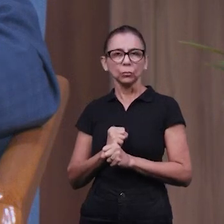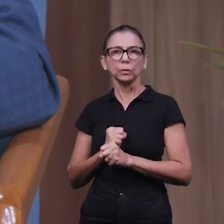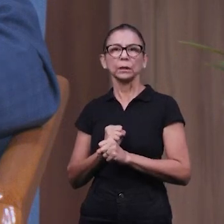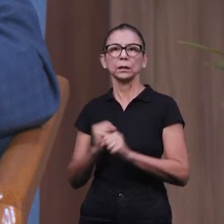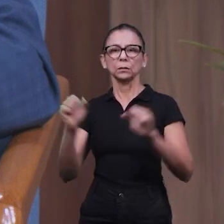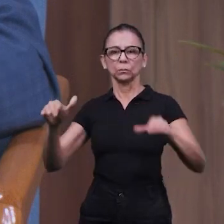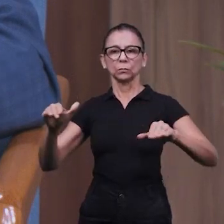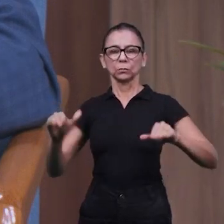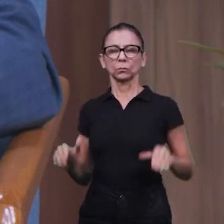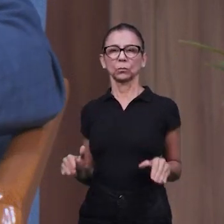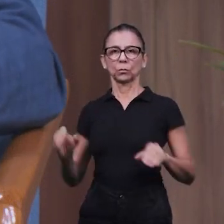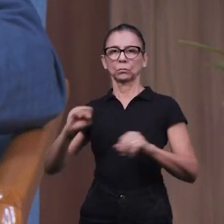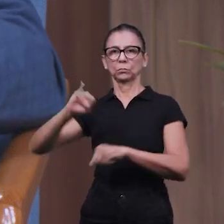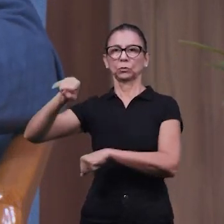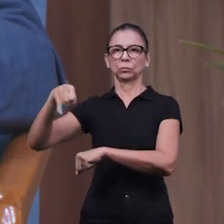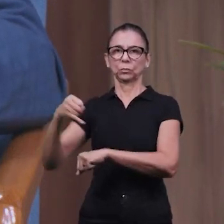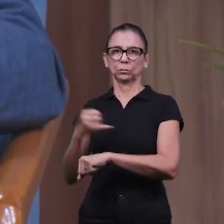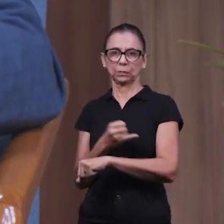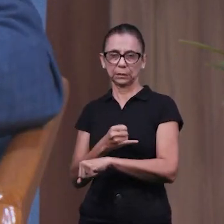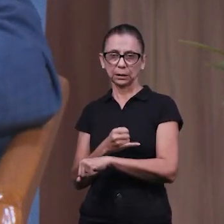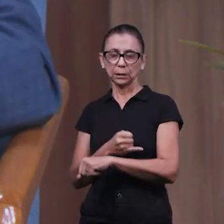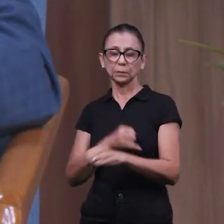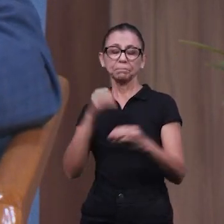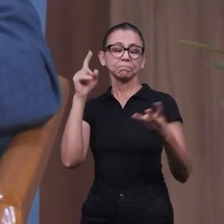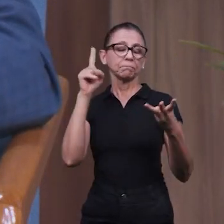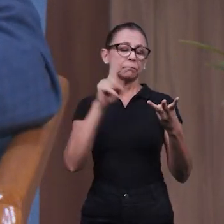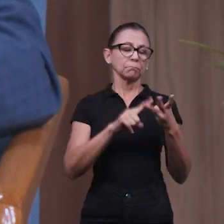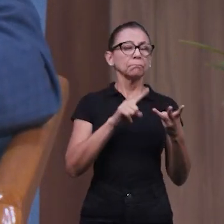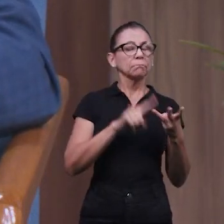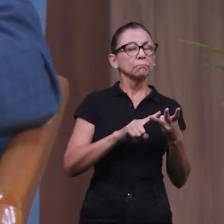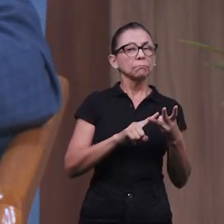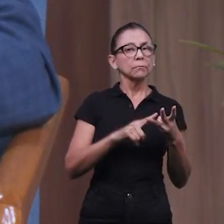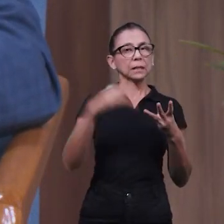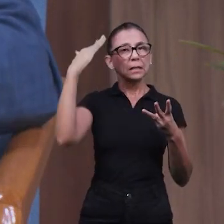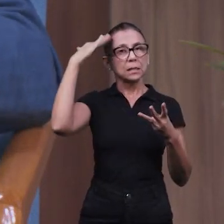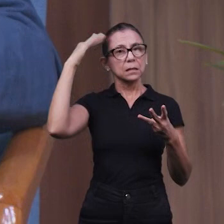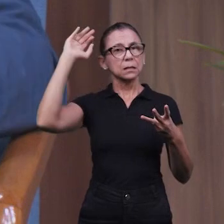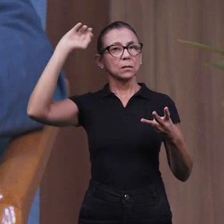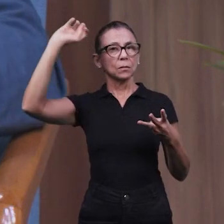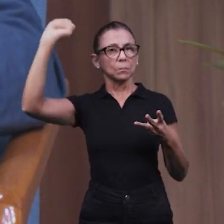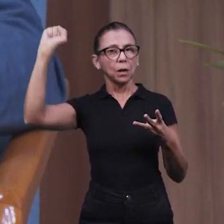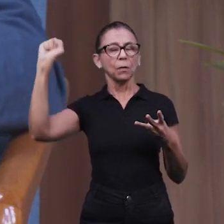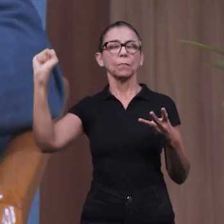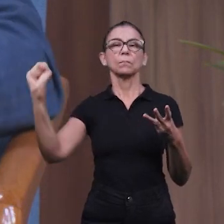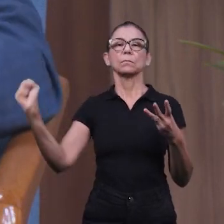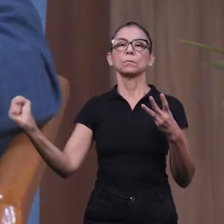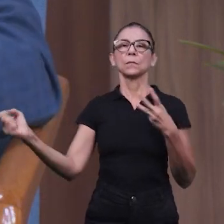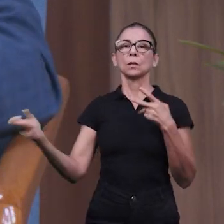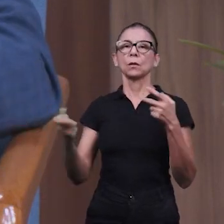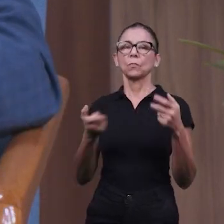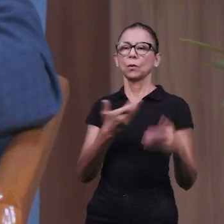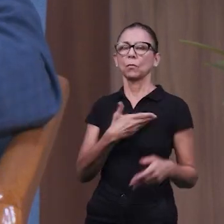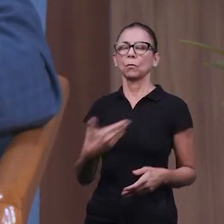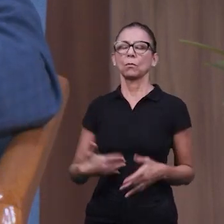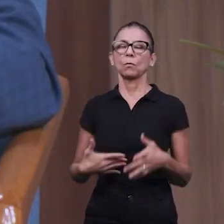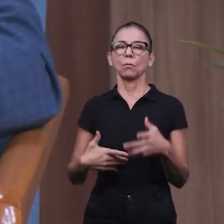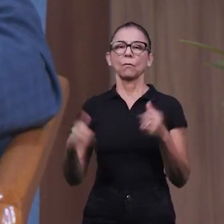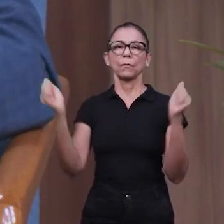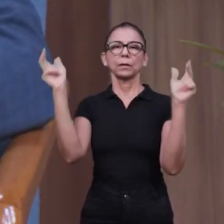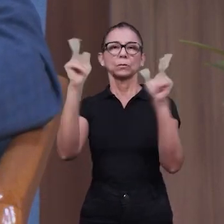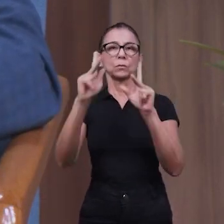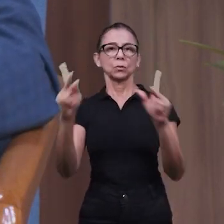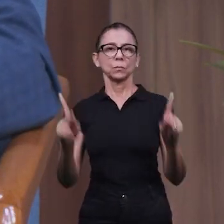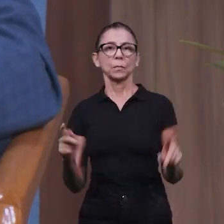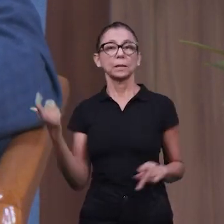royaume et l'installation du trône à Jérusalem. Le dernier des trois, le roi Salomon, a eu un royaume de